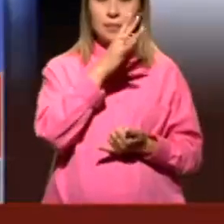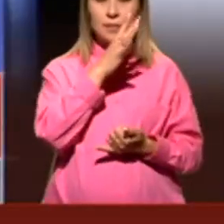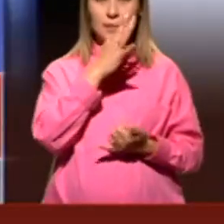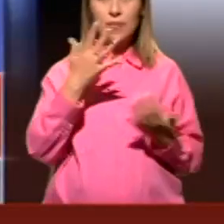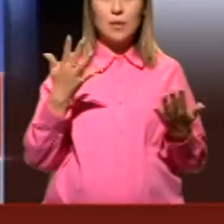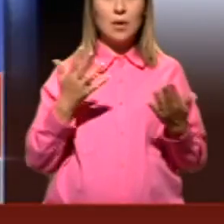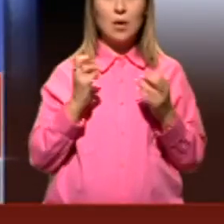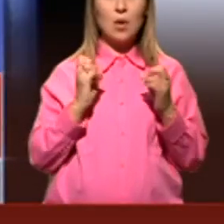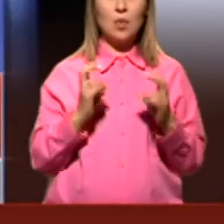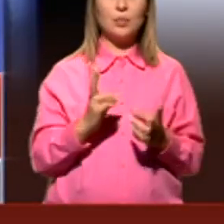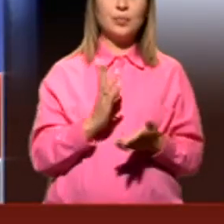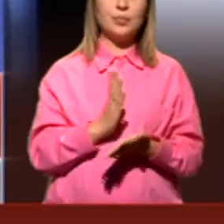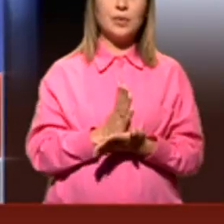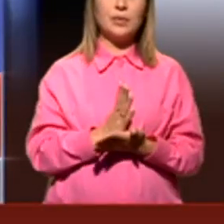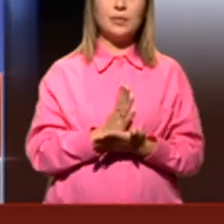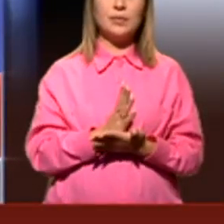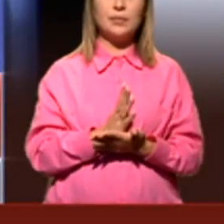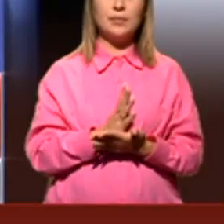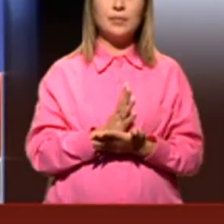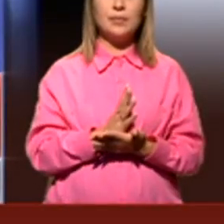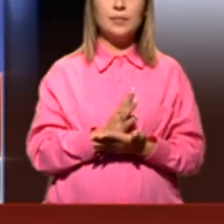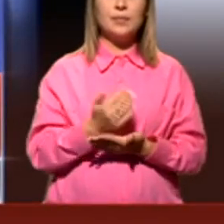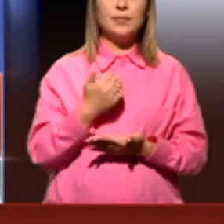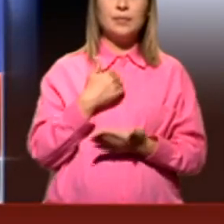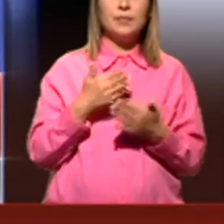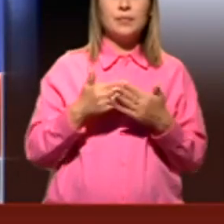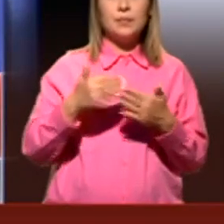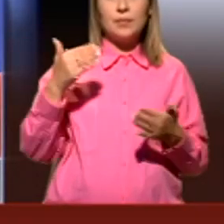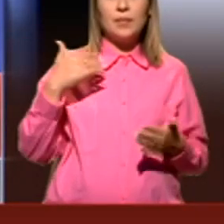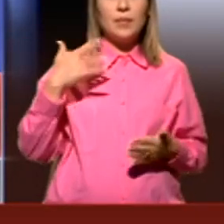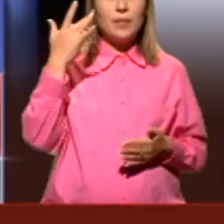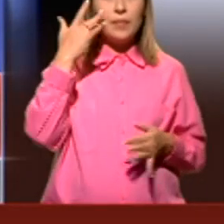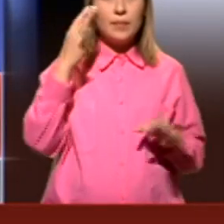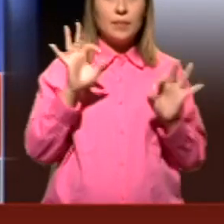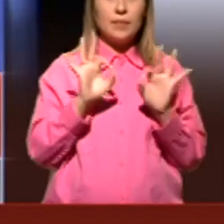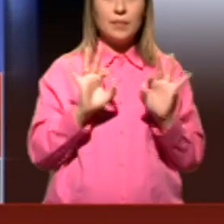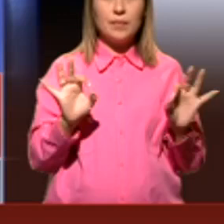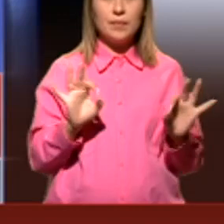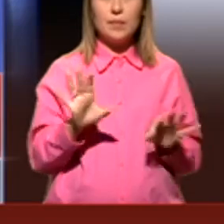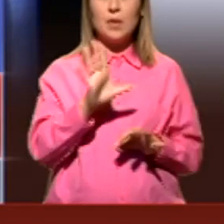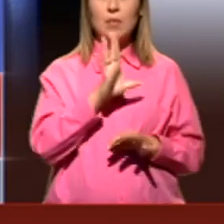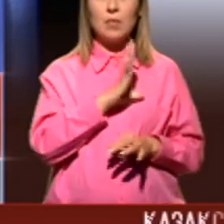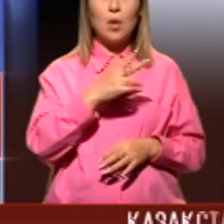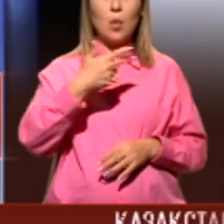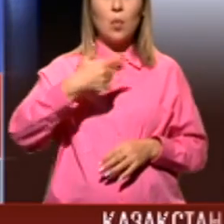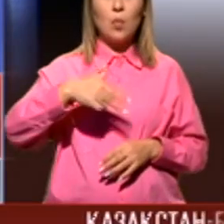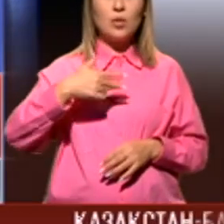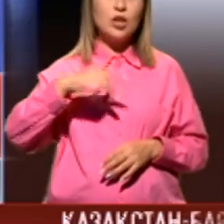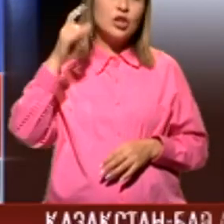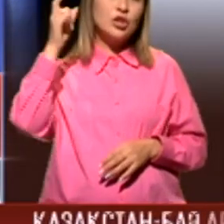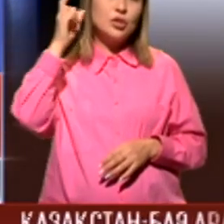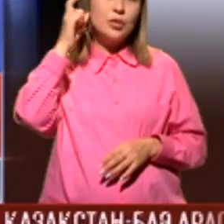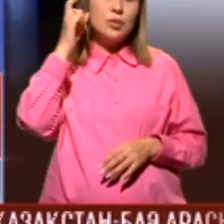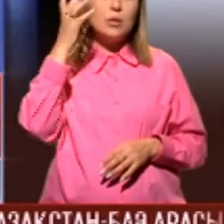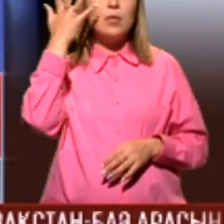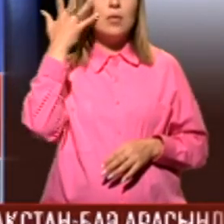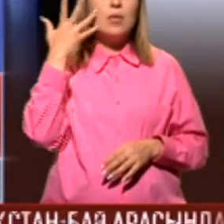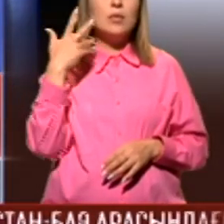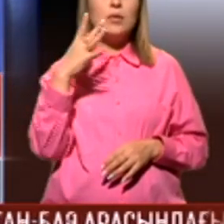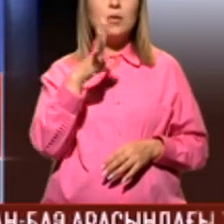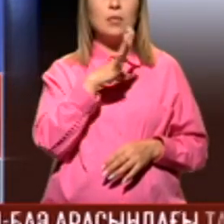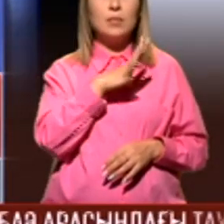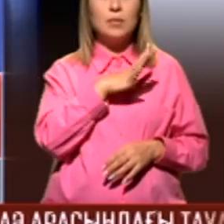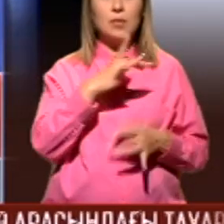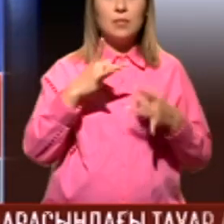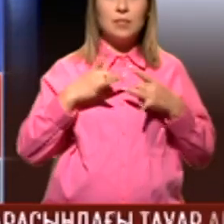қандай қауіп бар бізге? Жоқ, мен енді осы кезге дейін де айтып келдік. Осы 30 жылдықты атап өтіп жатқан кезде айтқанбыз.